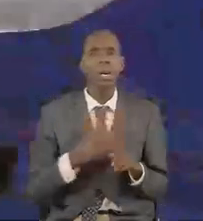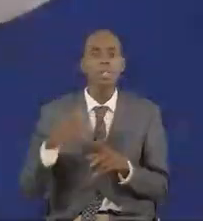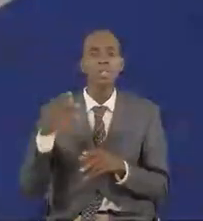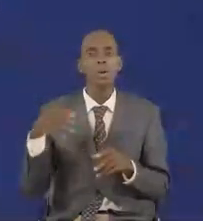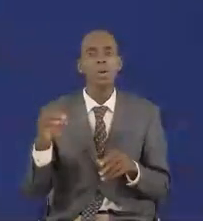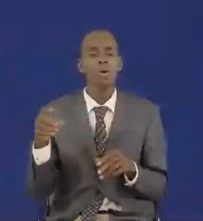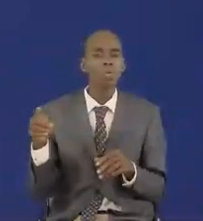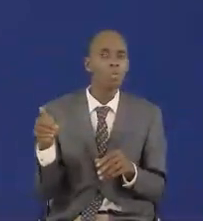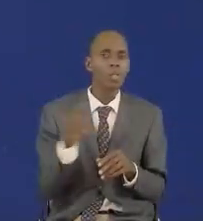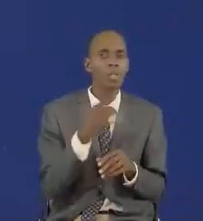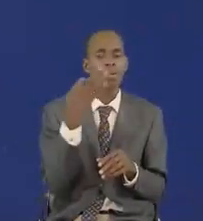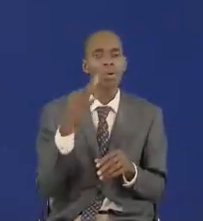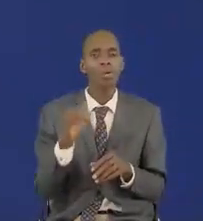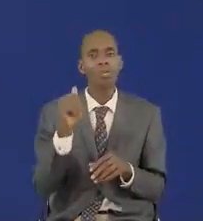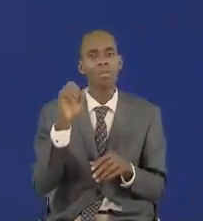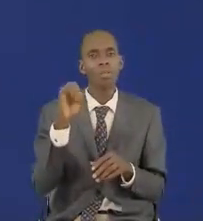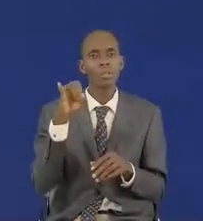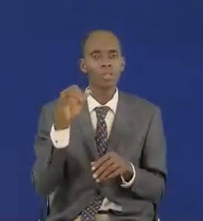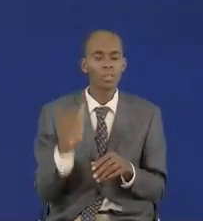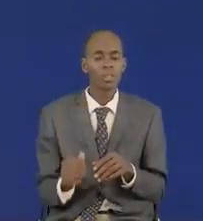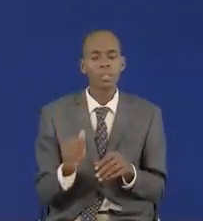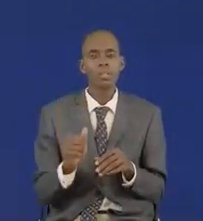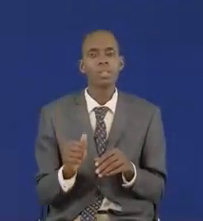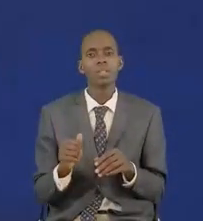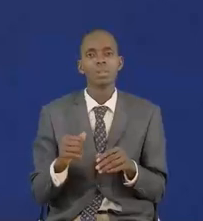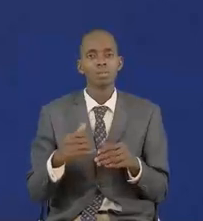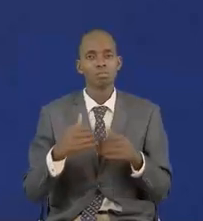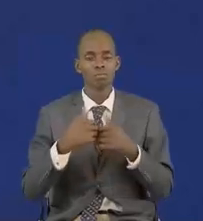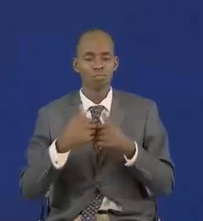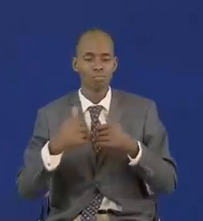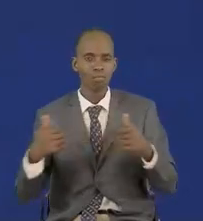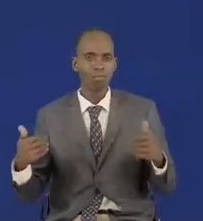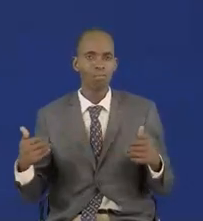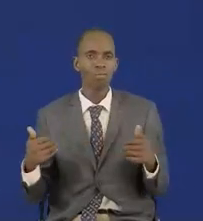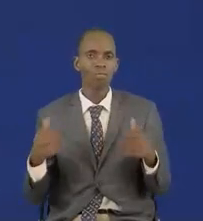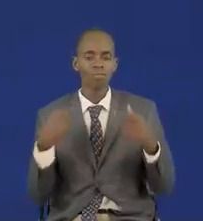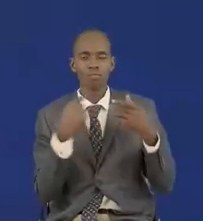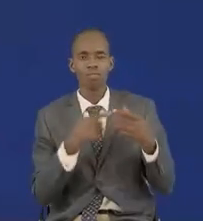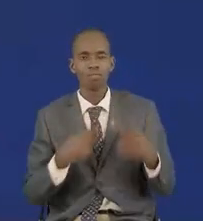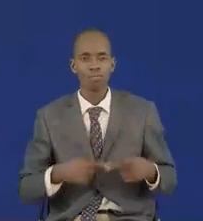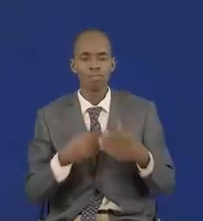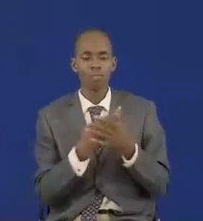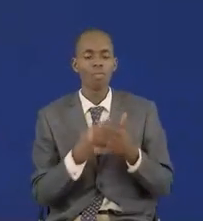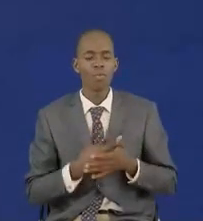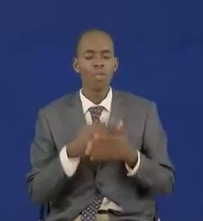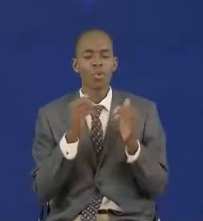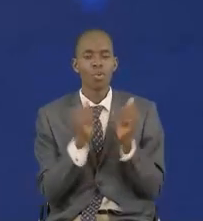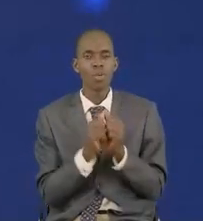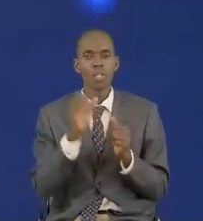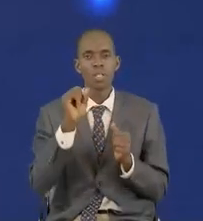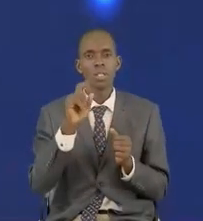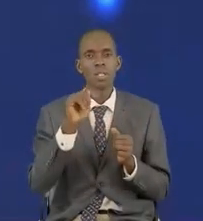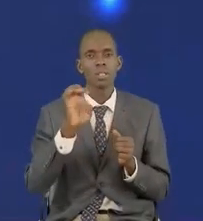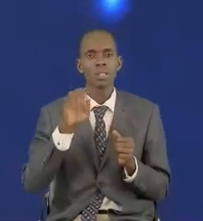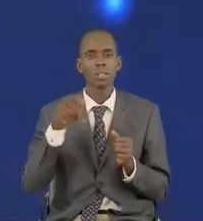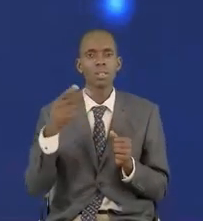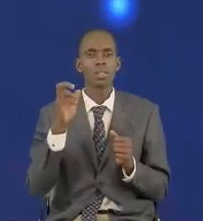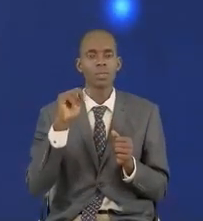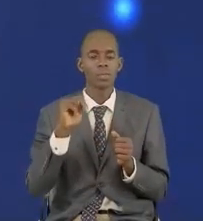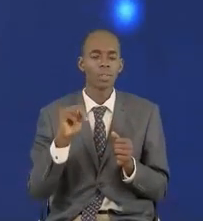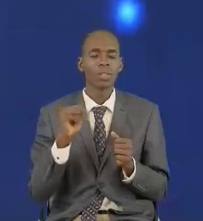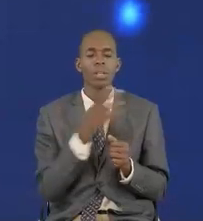silici et d'Asie se mirent à discuter avec lui verset 10 mais